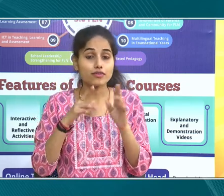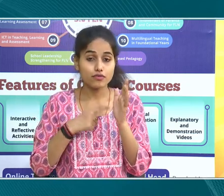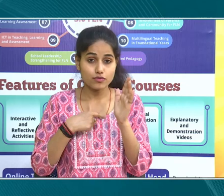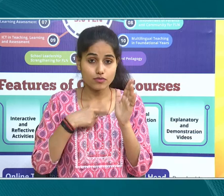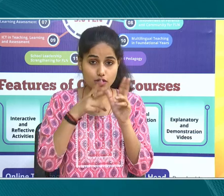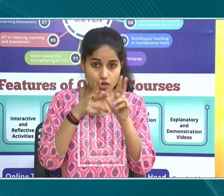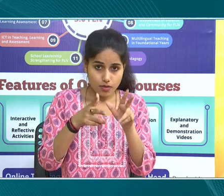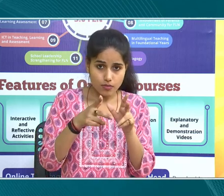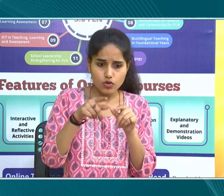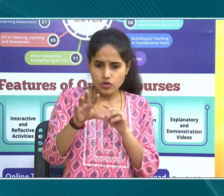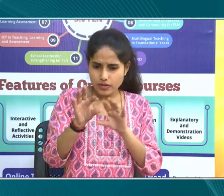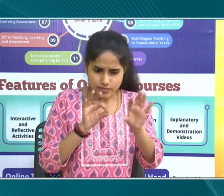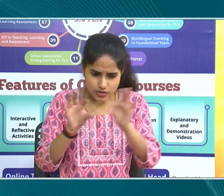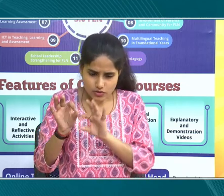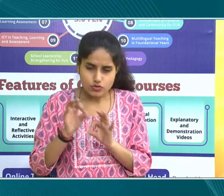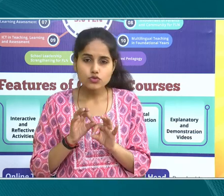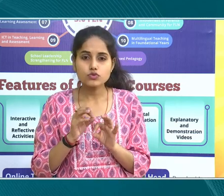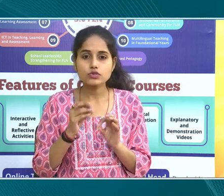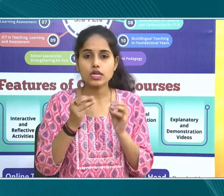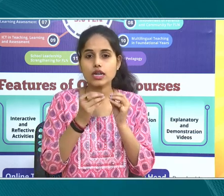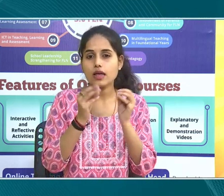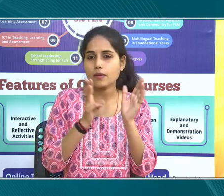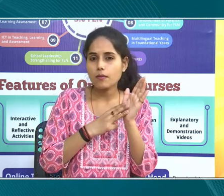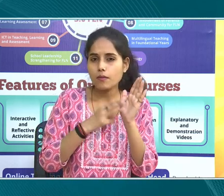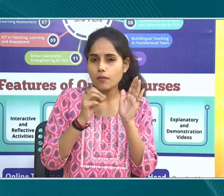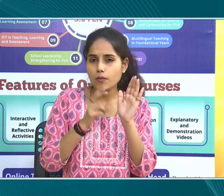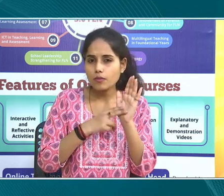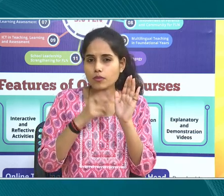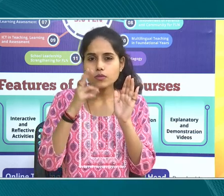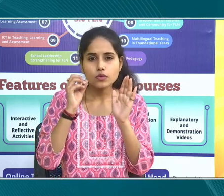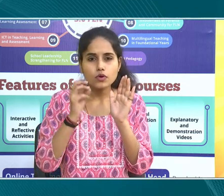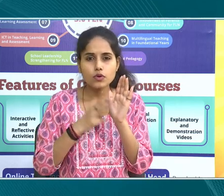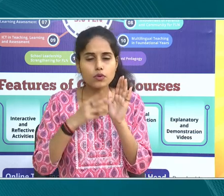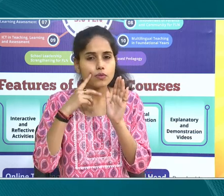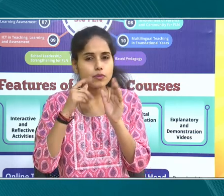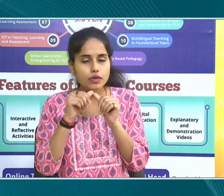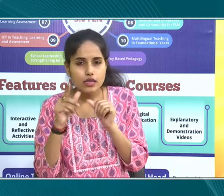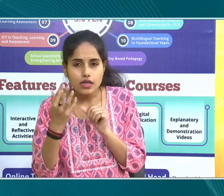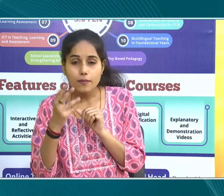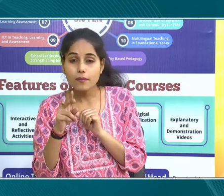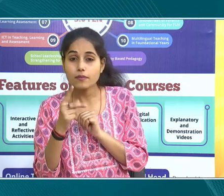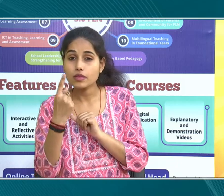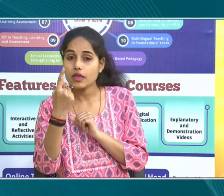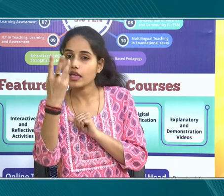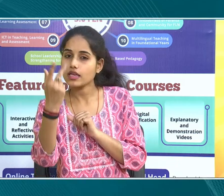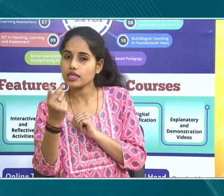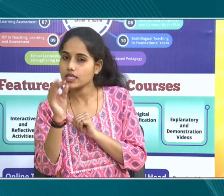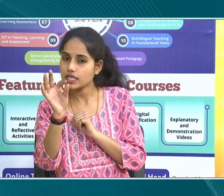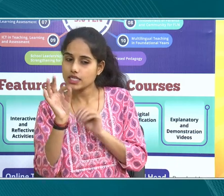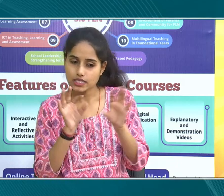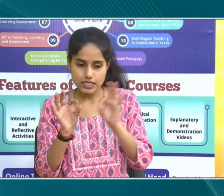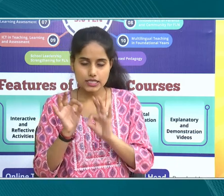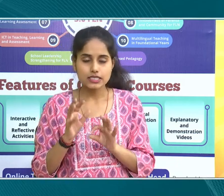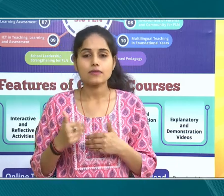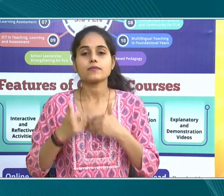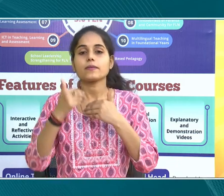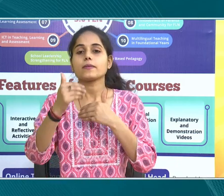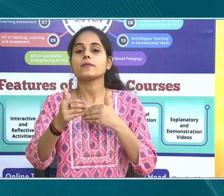को आप छांटना है तब आप इसको अलग-अलग बताएंगे ठीक है तो आगे चलते हैं अब बात